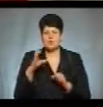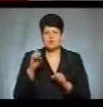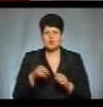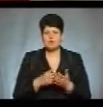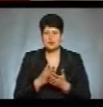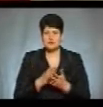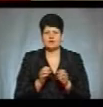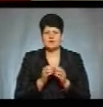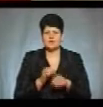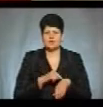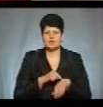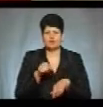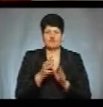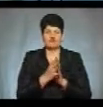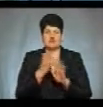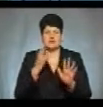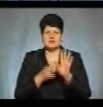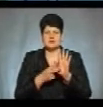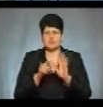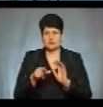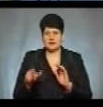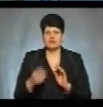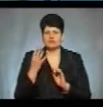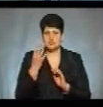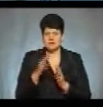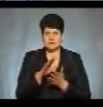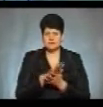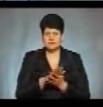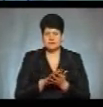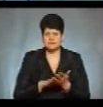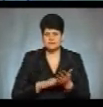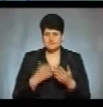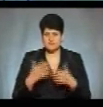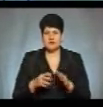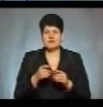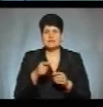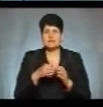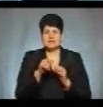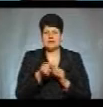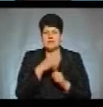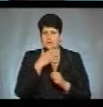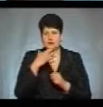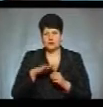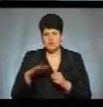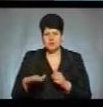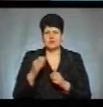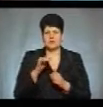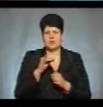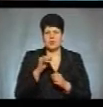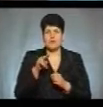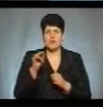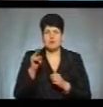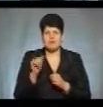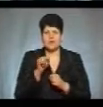соцполітики. О 10-й годині тут в черзі 7 людей. 4 з них заповнюють заяви. Серед них багатодітна тернополянка Юлія Поправка. У